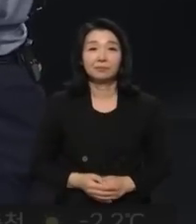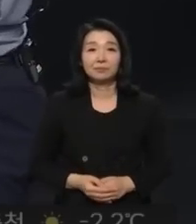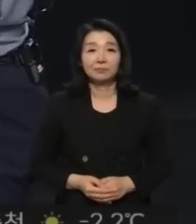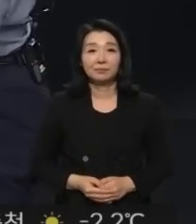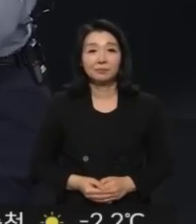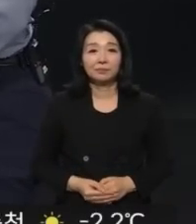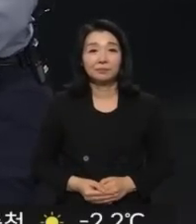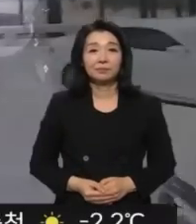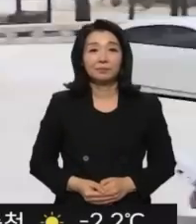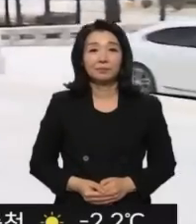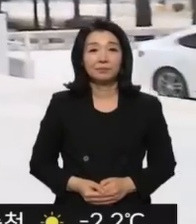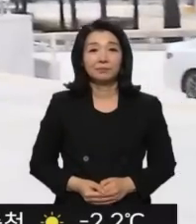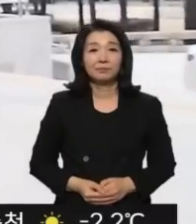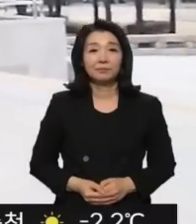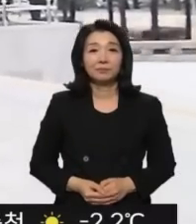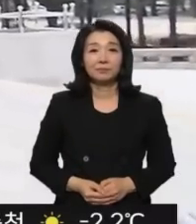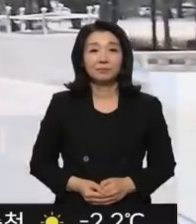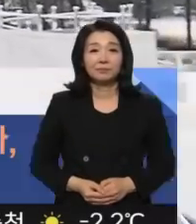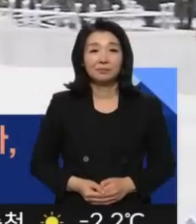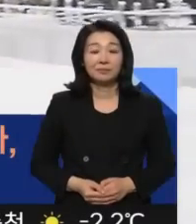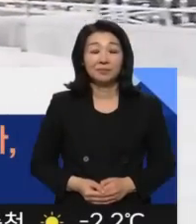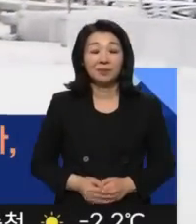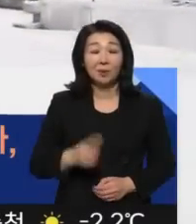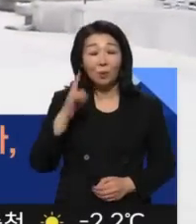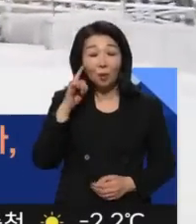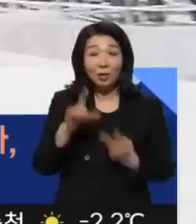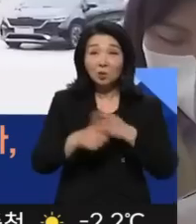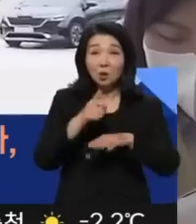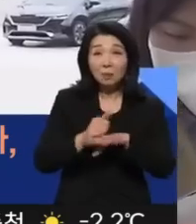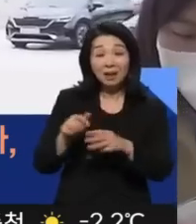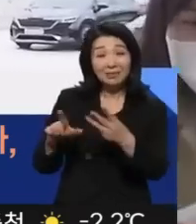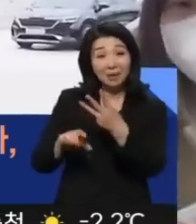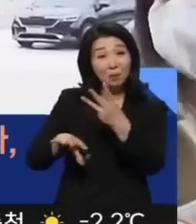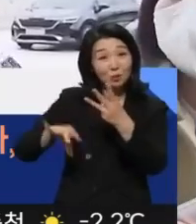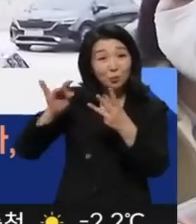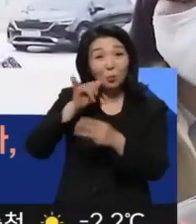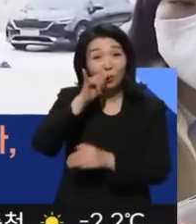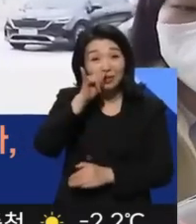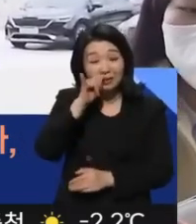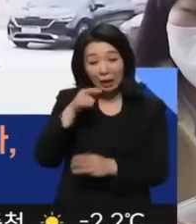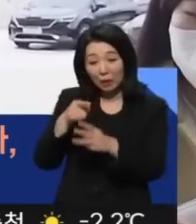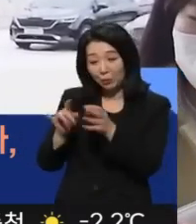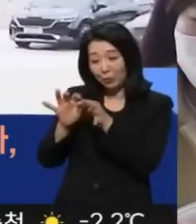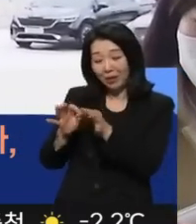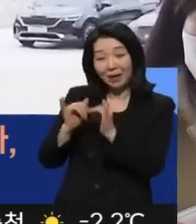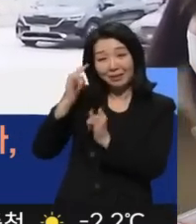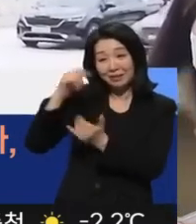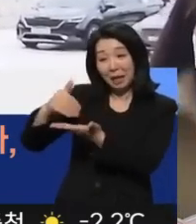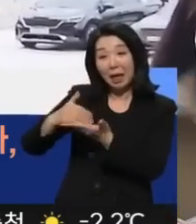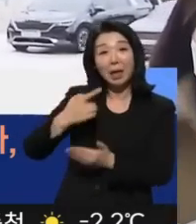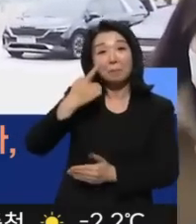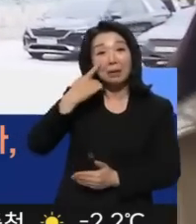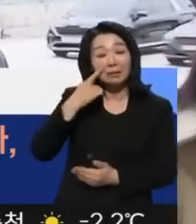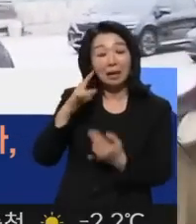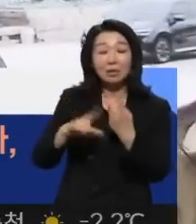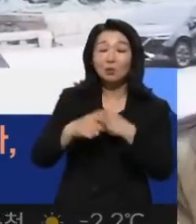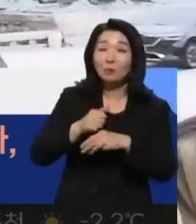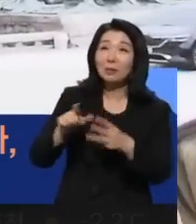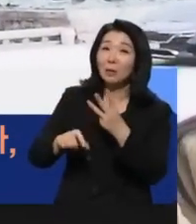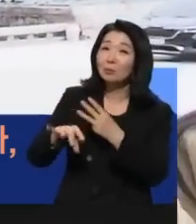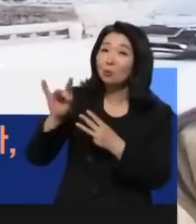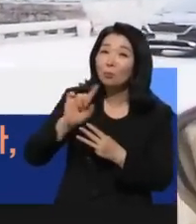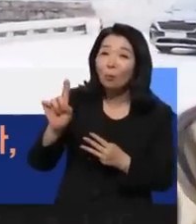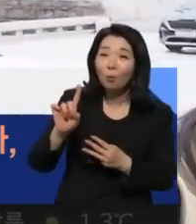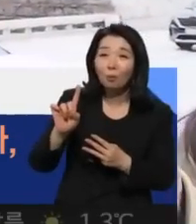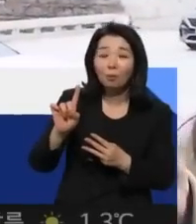줌인해보겠습니다. 그 2말 3초 보도 있었잖아요. 뭐 친윤계 의원들 뭐 의견 들어봤다. 뭐 2말 3초 얘기 나왔다. 보도들이 있었는데